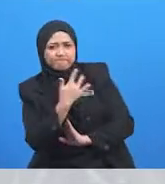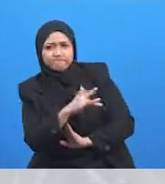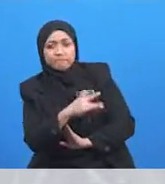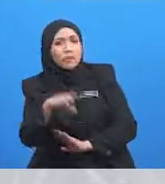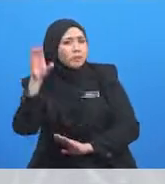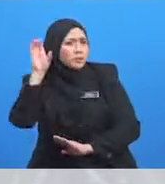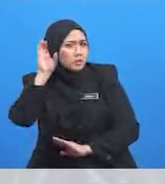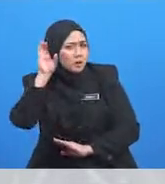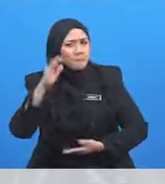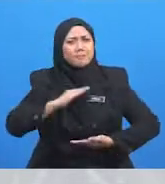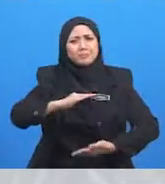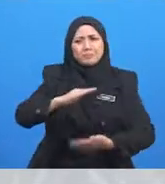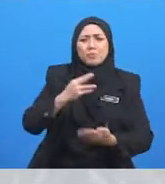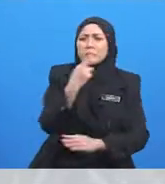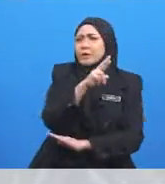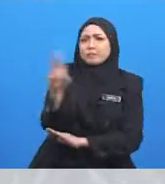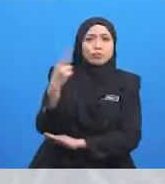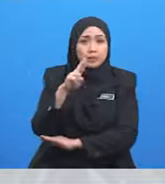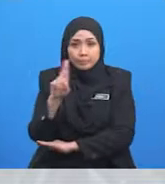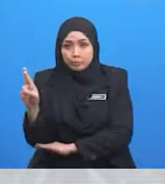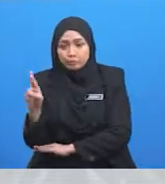mendengar pesanan beribu-ribu,